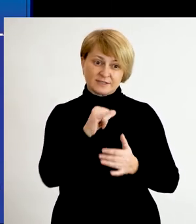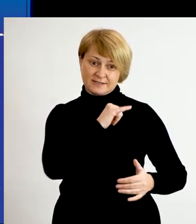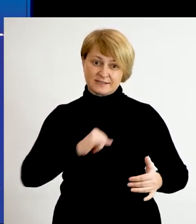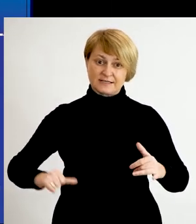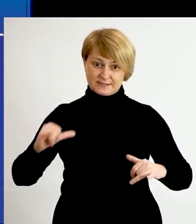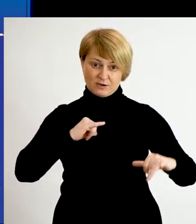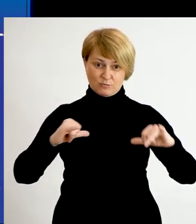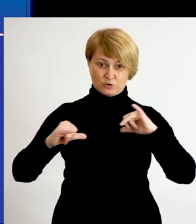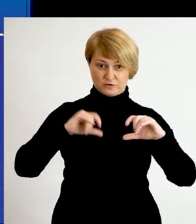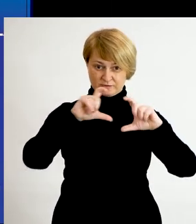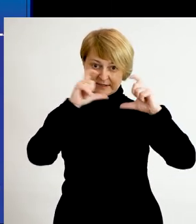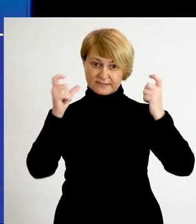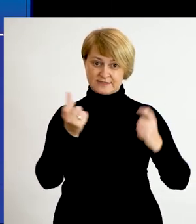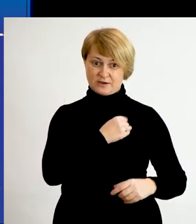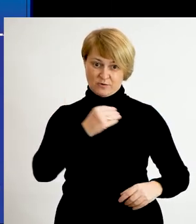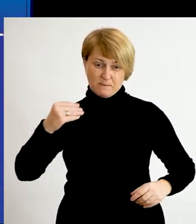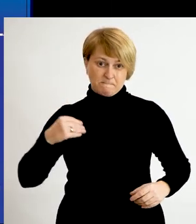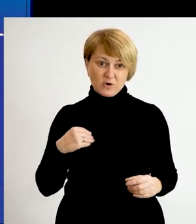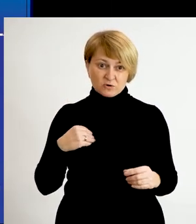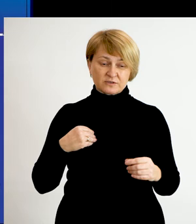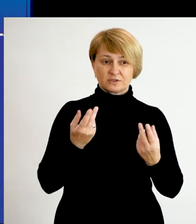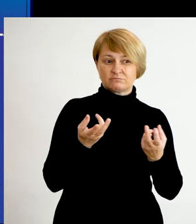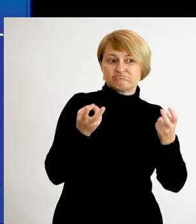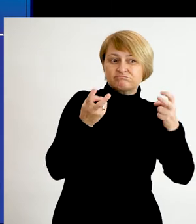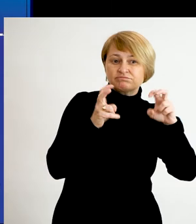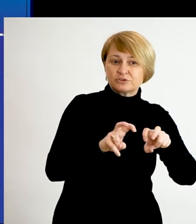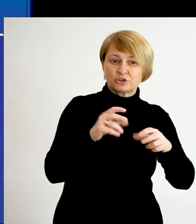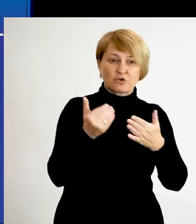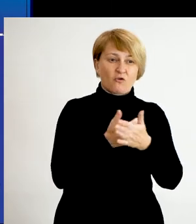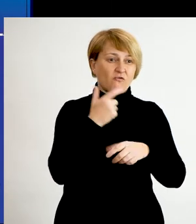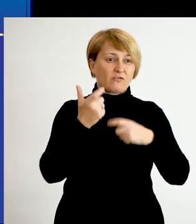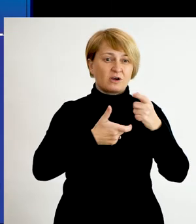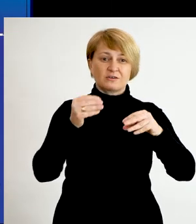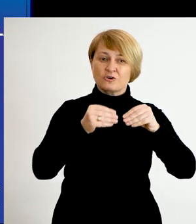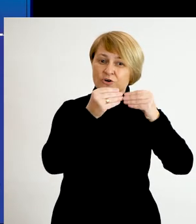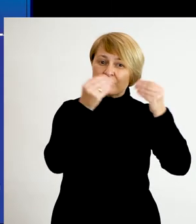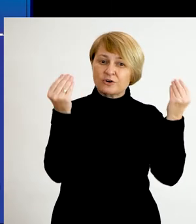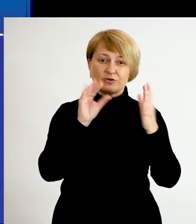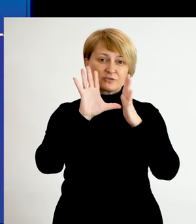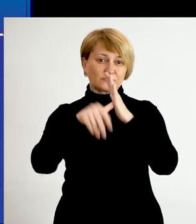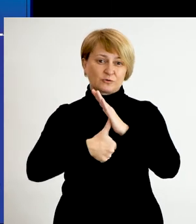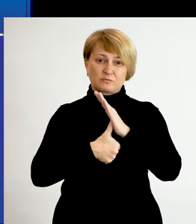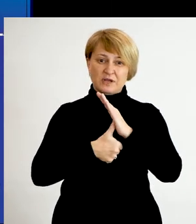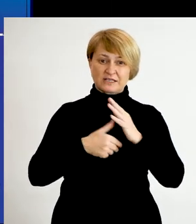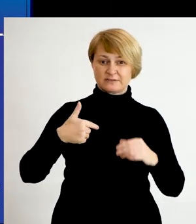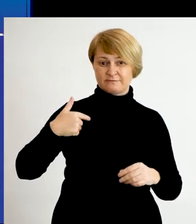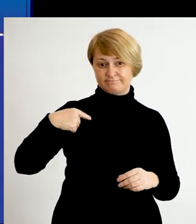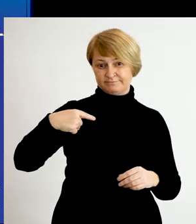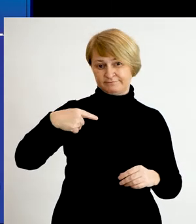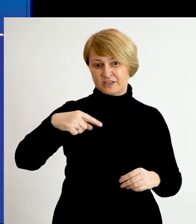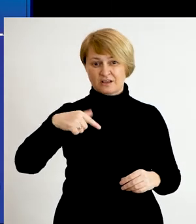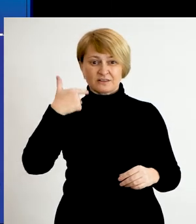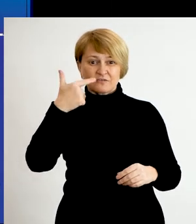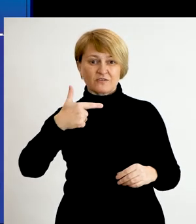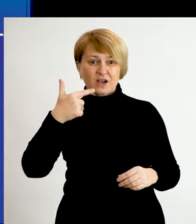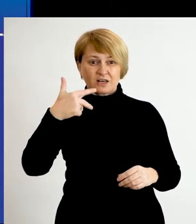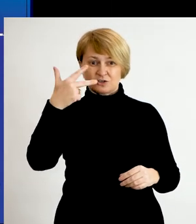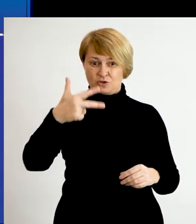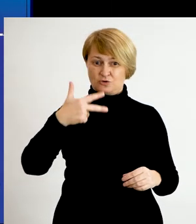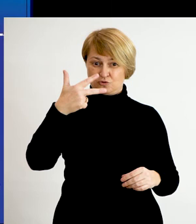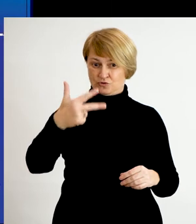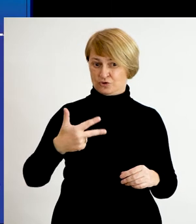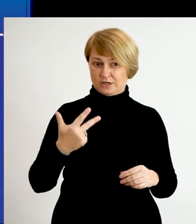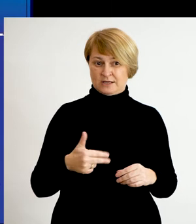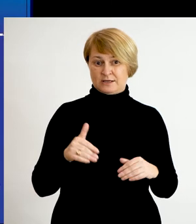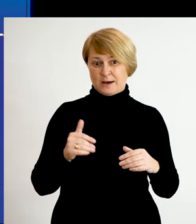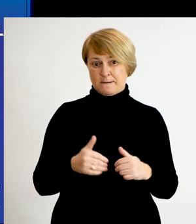samorządom w Polsce, to skala inwestycji miejskich będzie w najbliższych 2-3 latach, a nie wiem, czy nie mówimy również o sporze, o